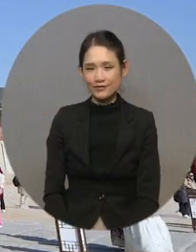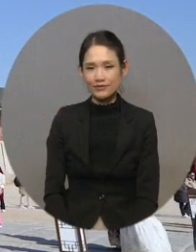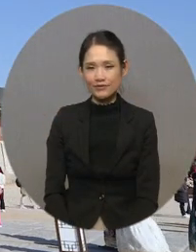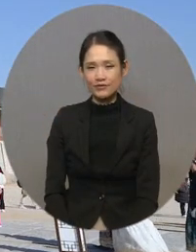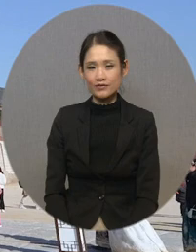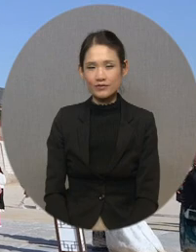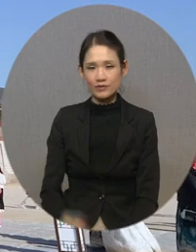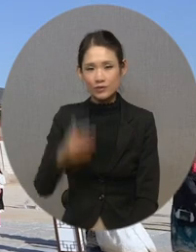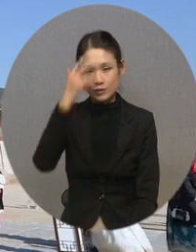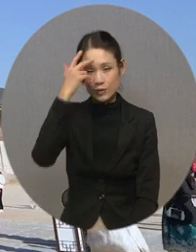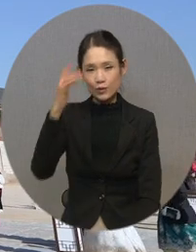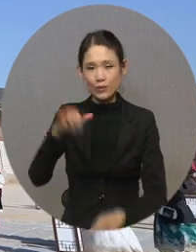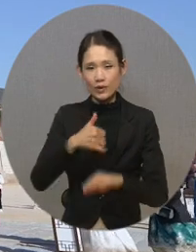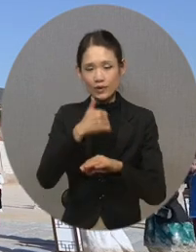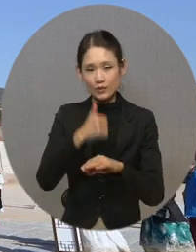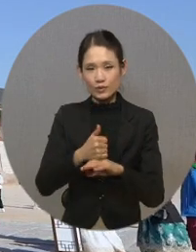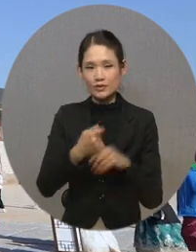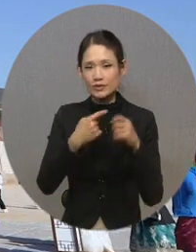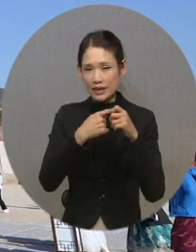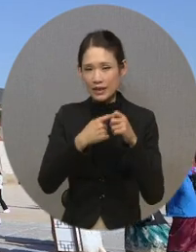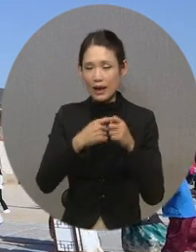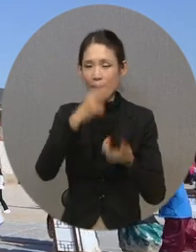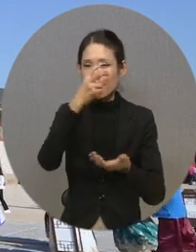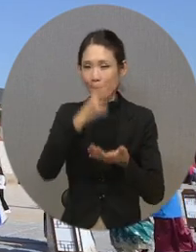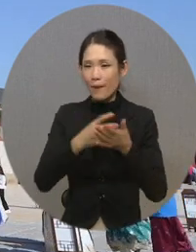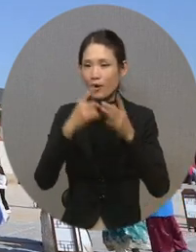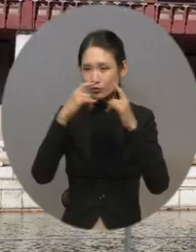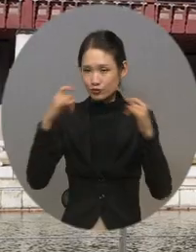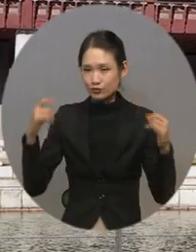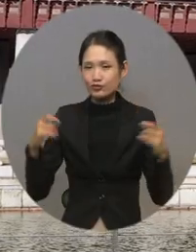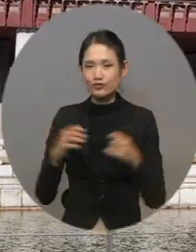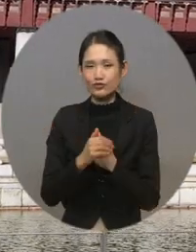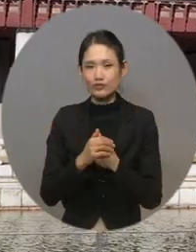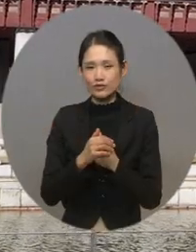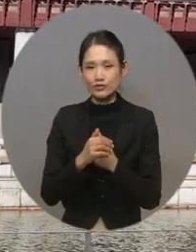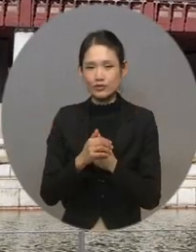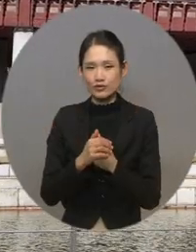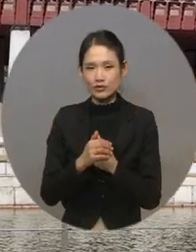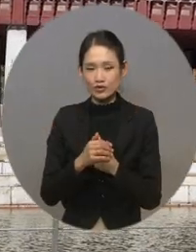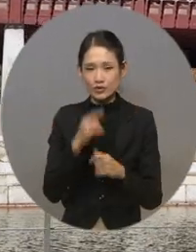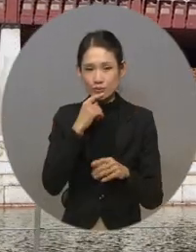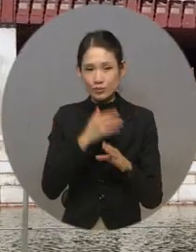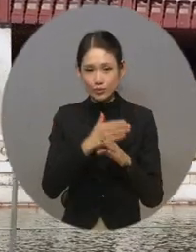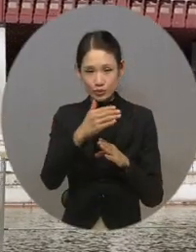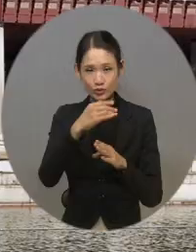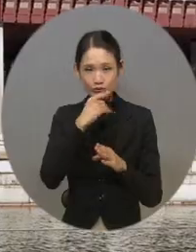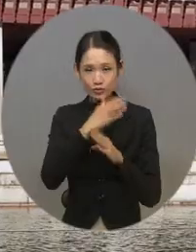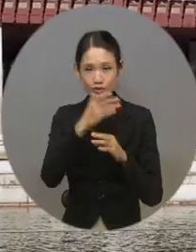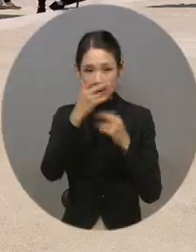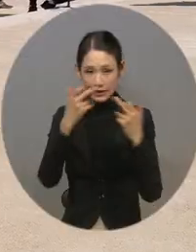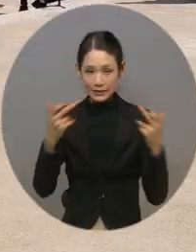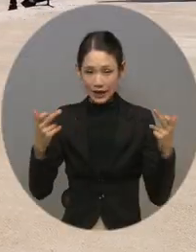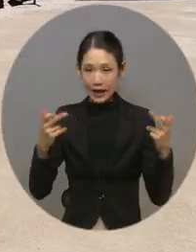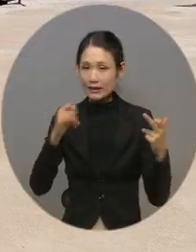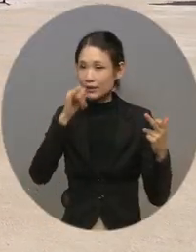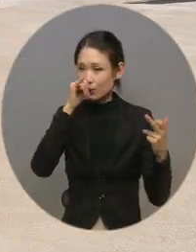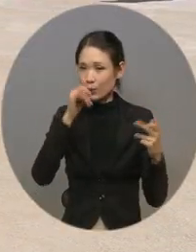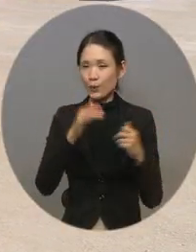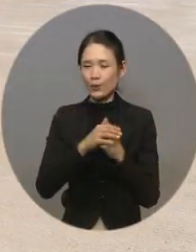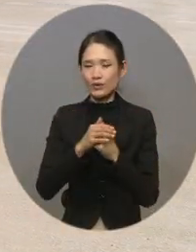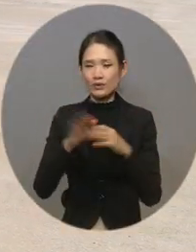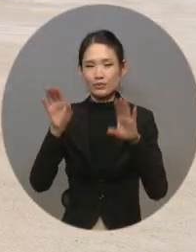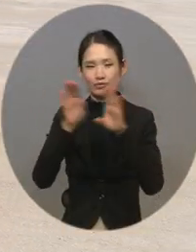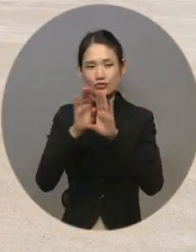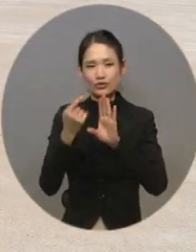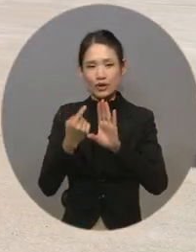경복궁은 조선왕조 제1의 법궁입니다. 북으로 북악산을 기대어 자리 잡았고 정문인 광화문